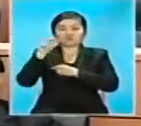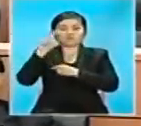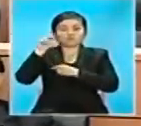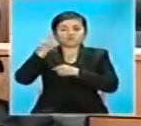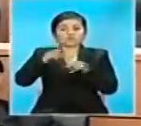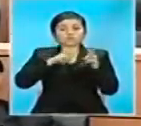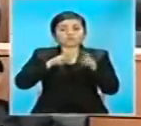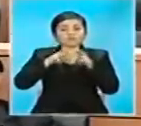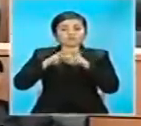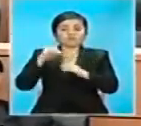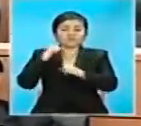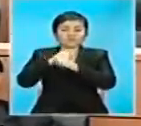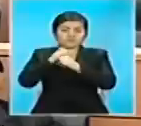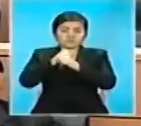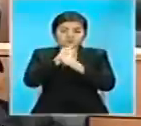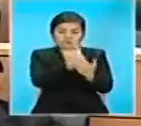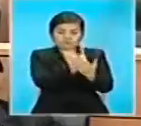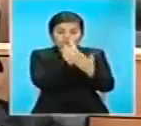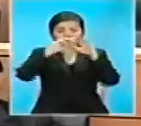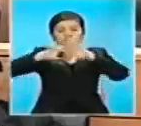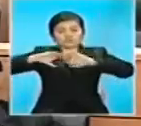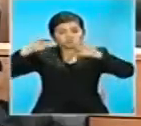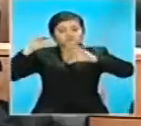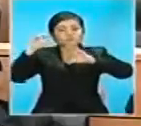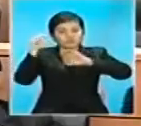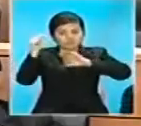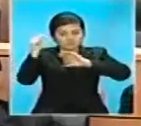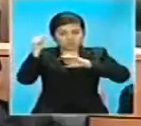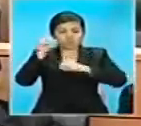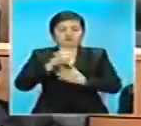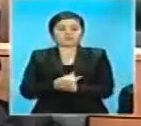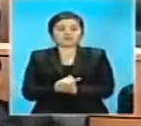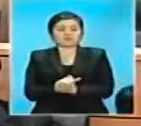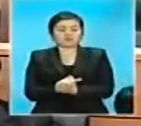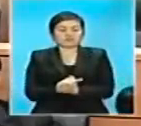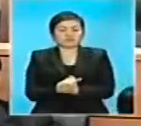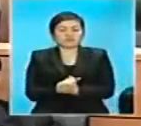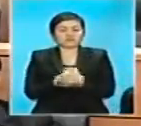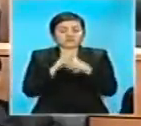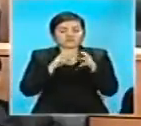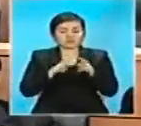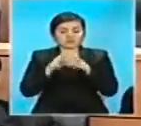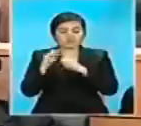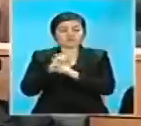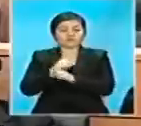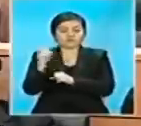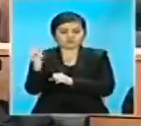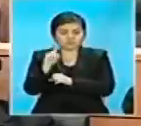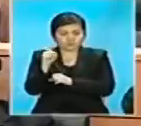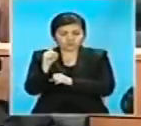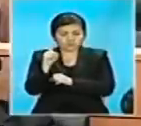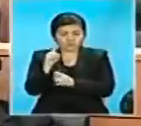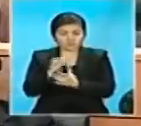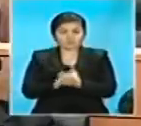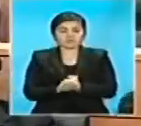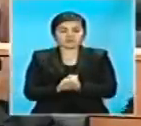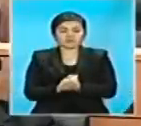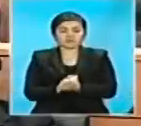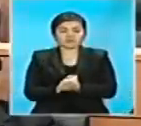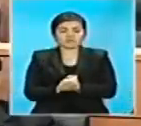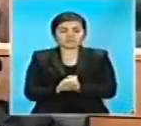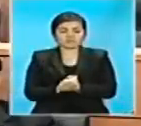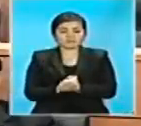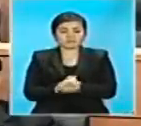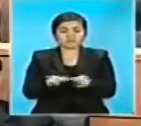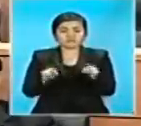ในการเป็นรัฐบาลพัฒน์ถิ่นนะครับเพื่อที่จะทำหน้าที่ในการเป็นรัฐบาล